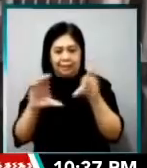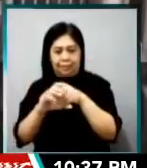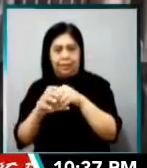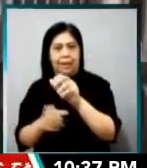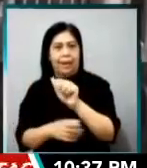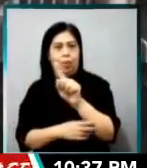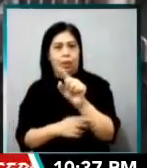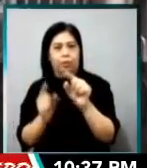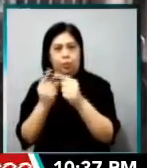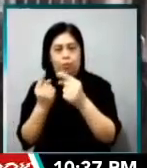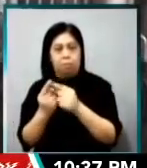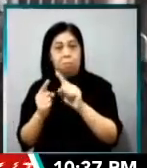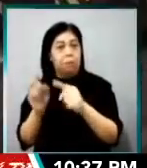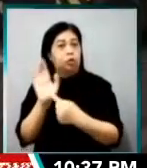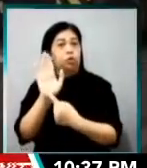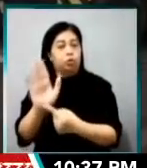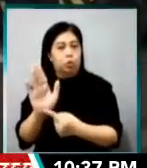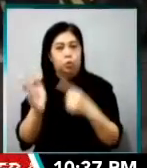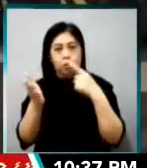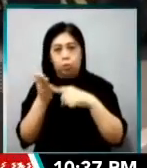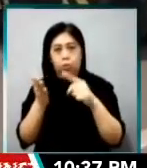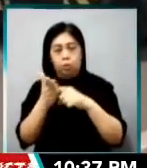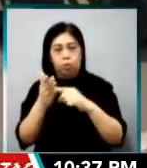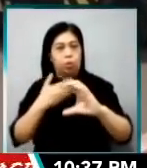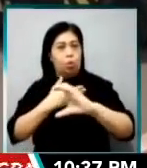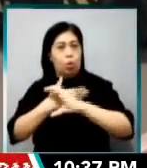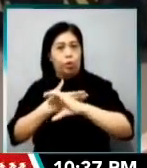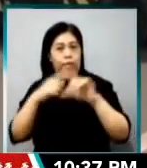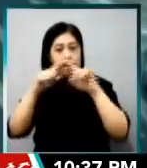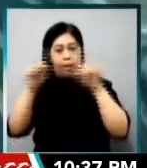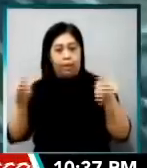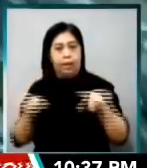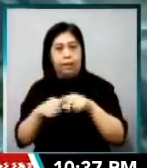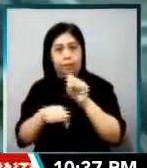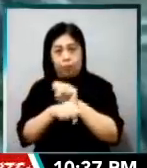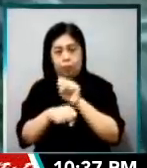magpakita ng verified na contracts nila. Katrina Son, GMA News.